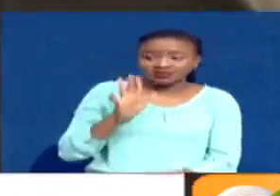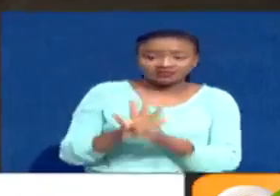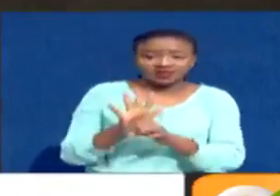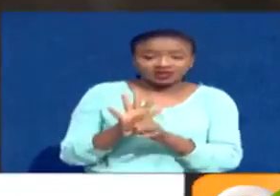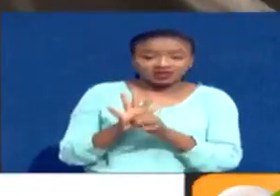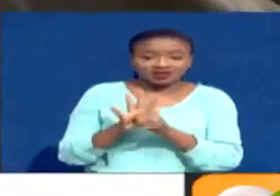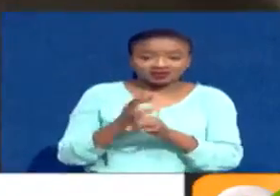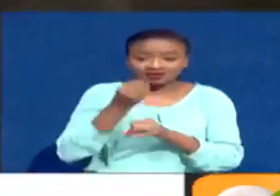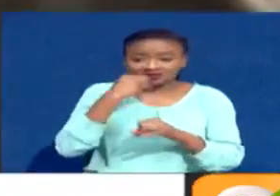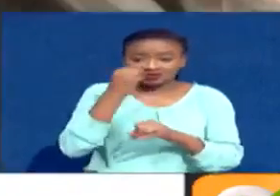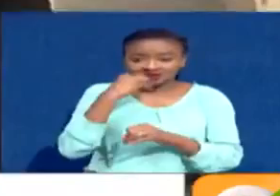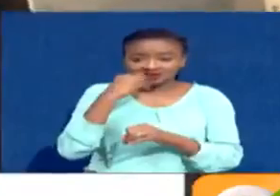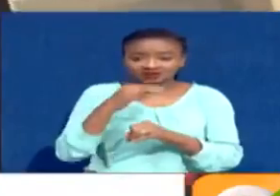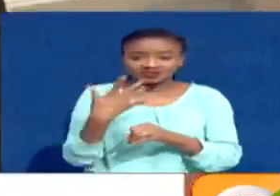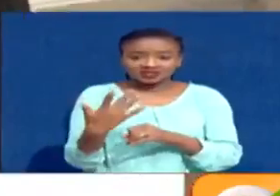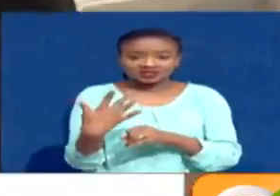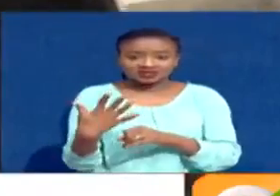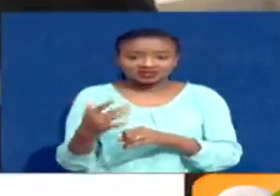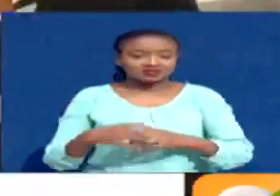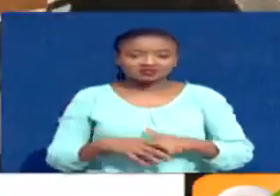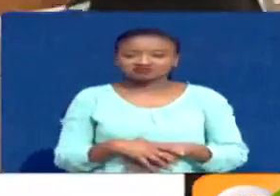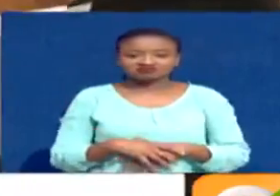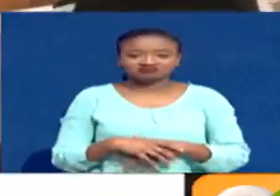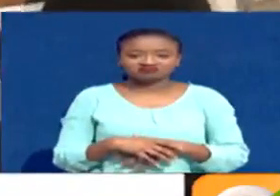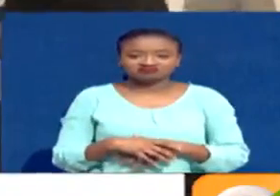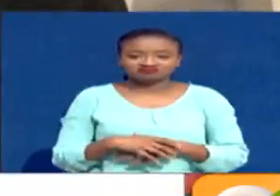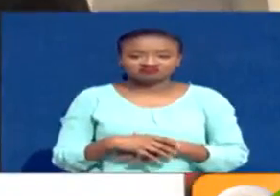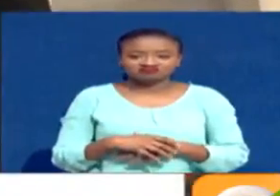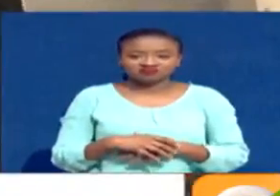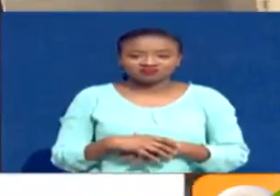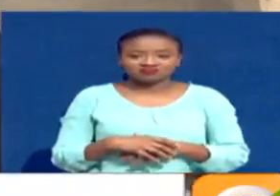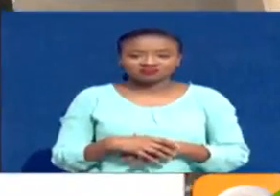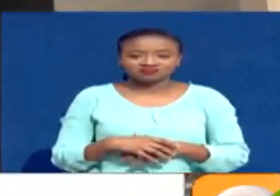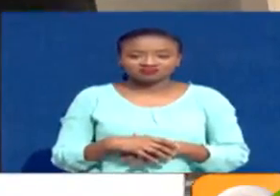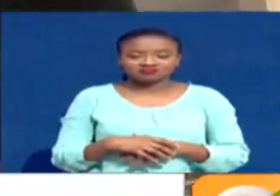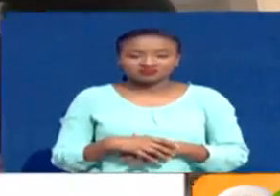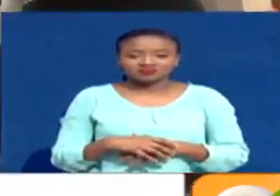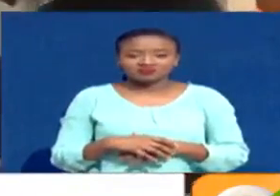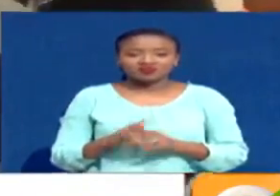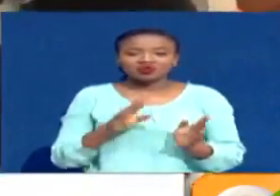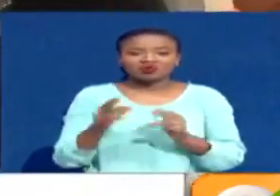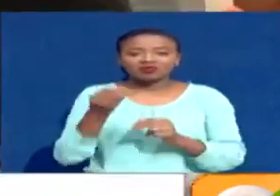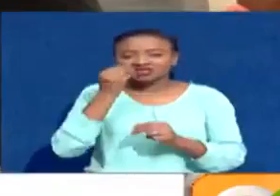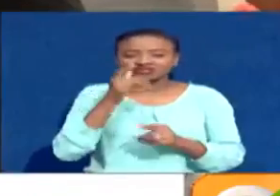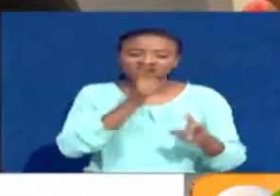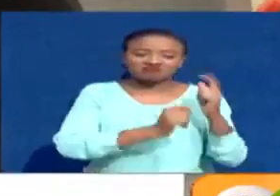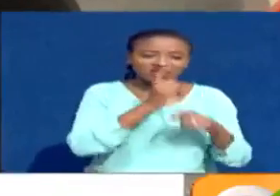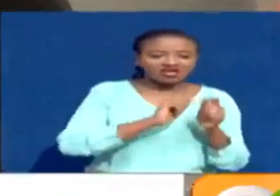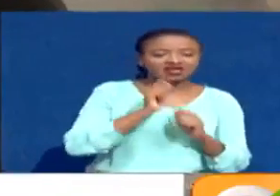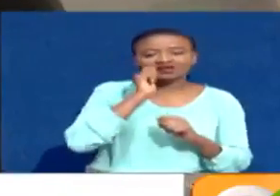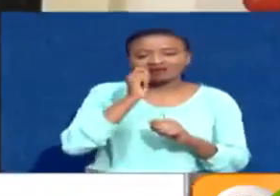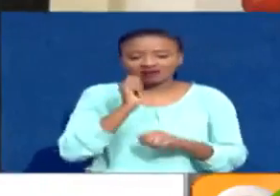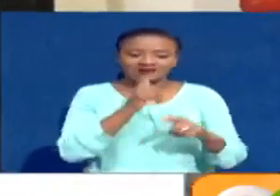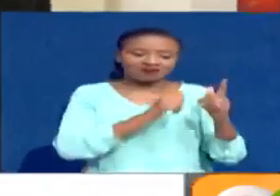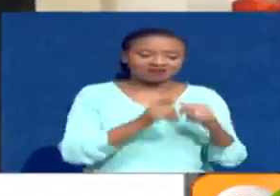wengi wanapenda hizi mambo na greens na nini like because ya ile lifestyle ambaye kama nomads tumezoea ya nyama na maziwa.